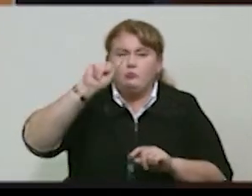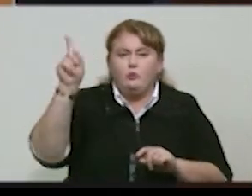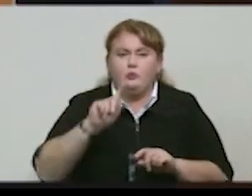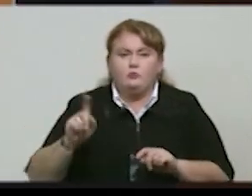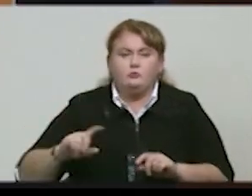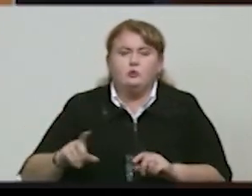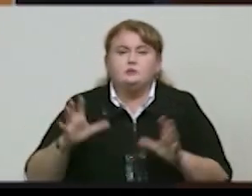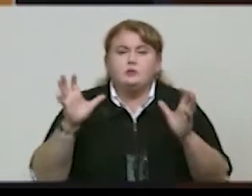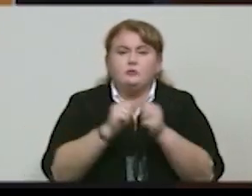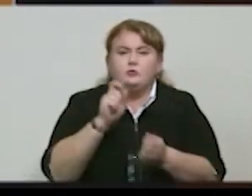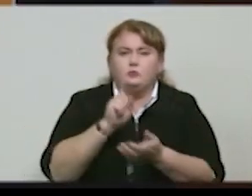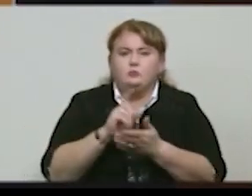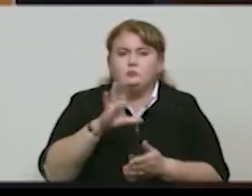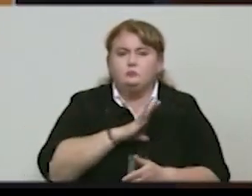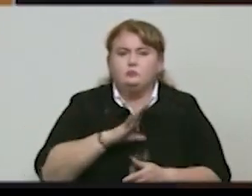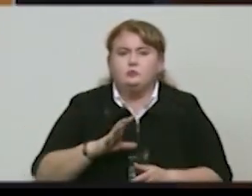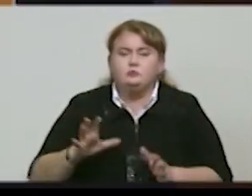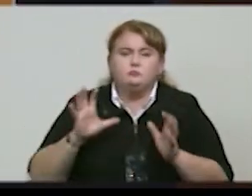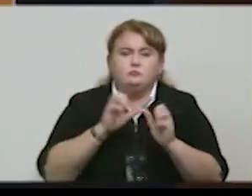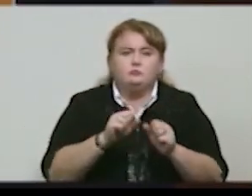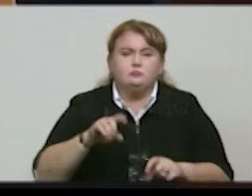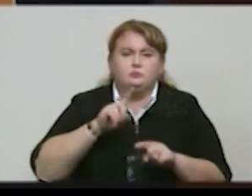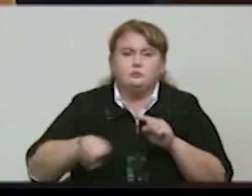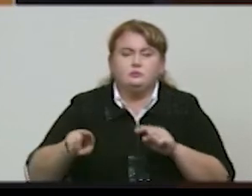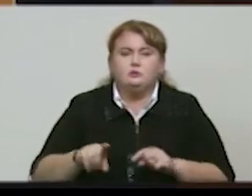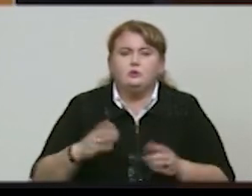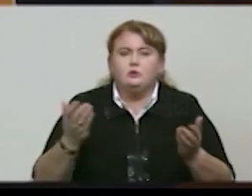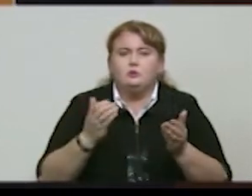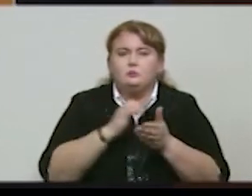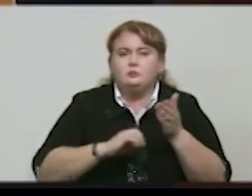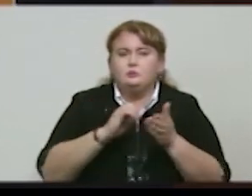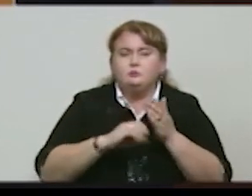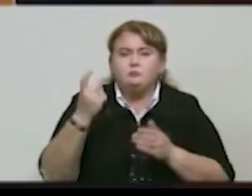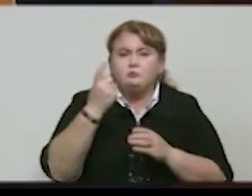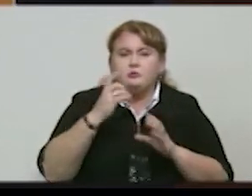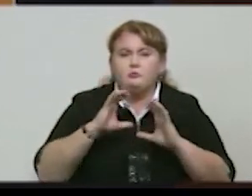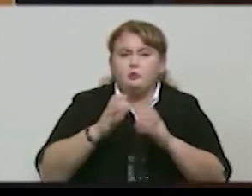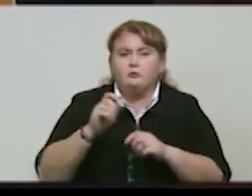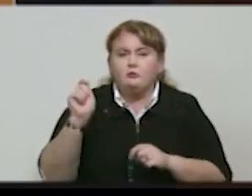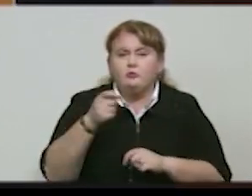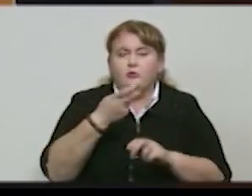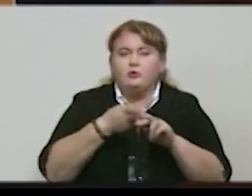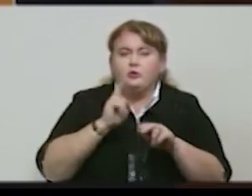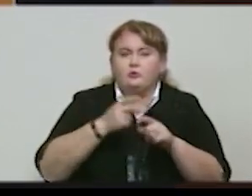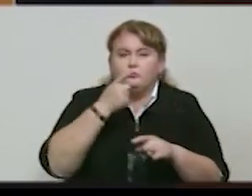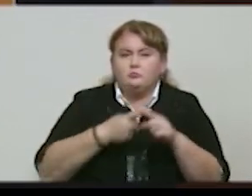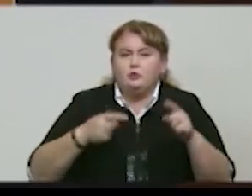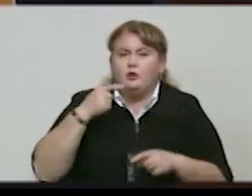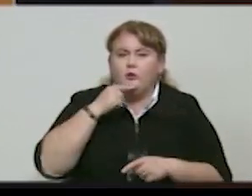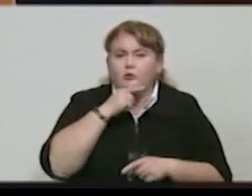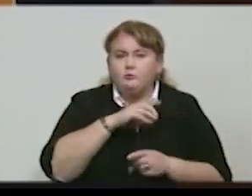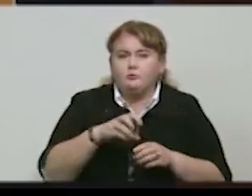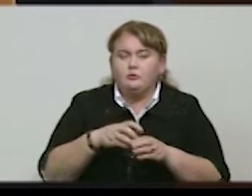есть захват должен был проходить быстро. Каковы же причины Первой мировой войны? Это обострение